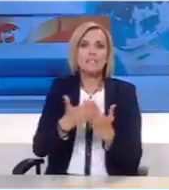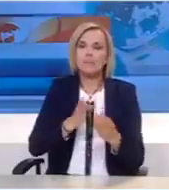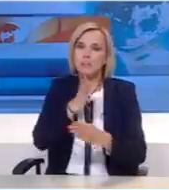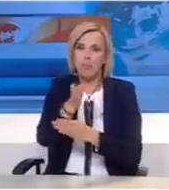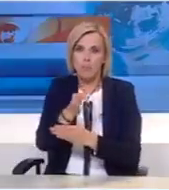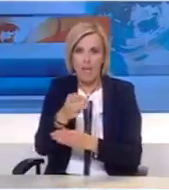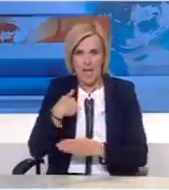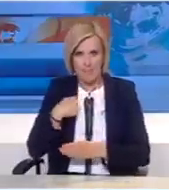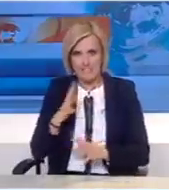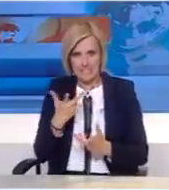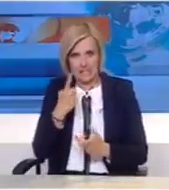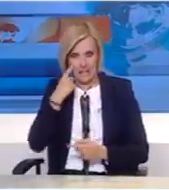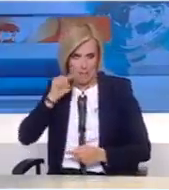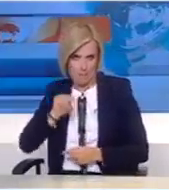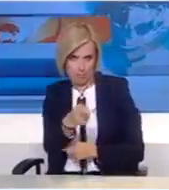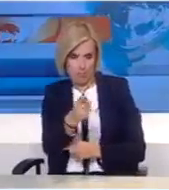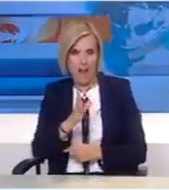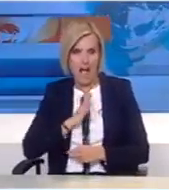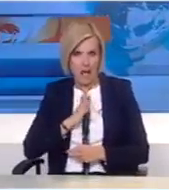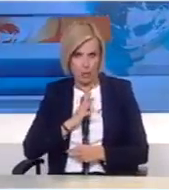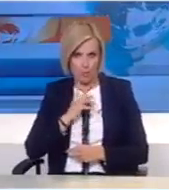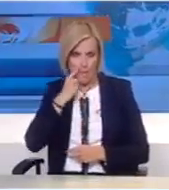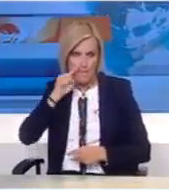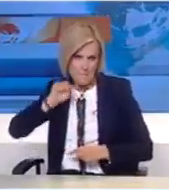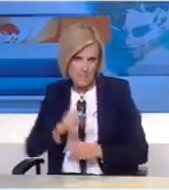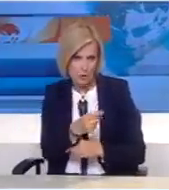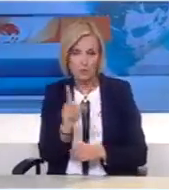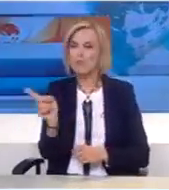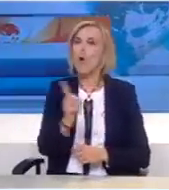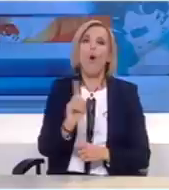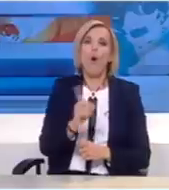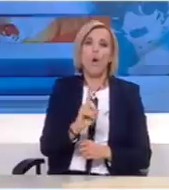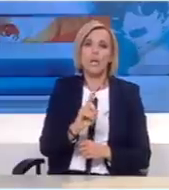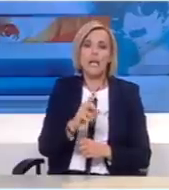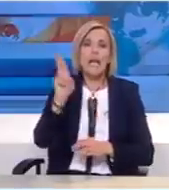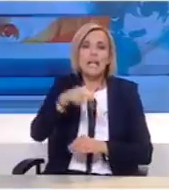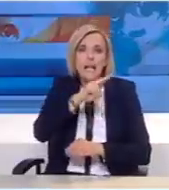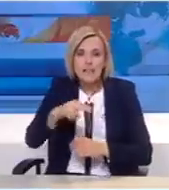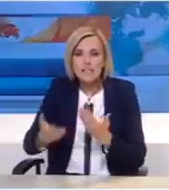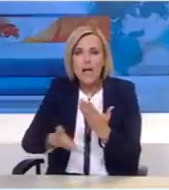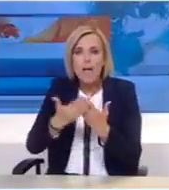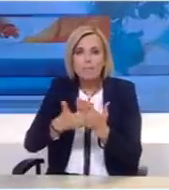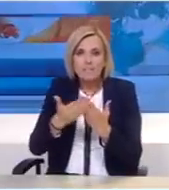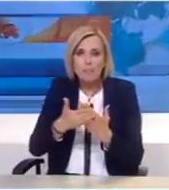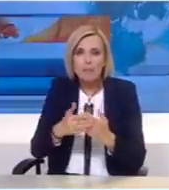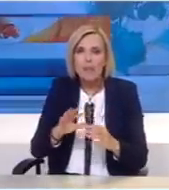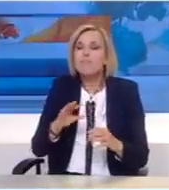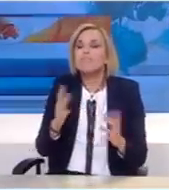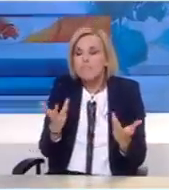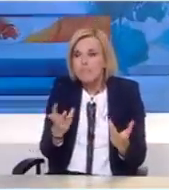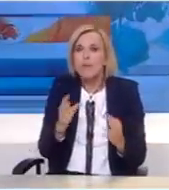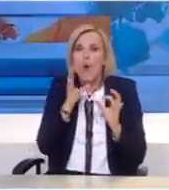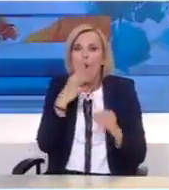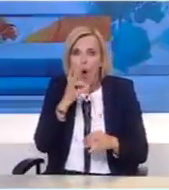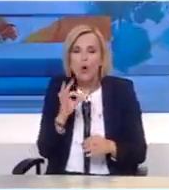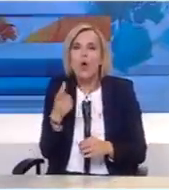είμαστε απάνθρωποι. Και γι' αυτό θέλουμε σιγά σιγά να αρχίσει να χαλαρώνει, όπως γίνεται και σε άλλες χώρες, όπου σιγά σιγά θα αρχίσει να επισκέπτεται ένα άτομο και μόνο